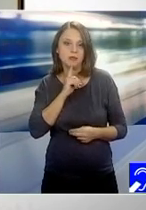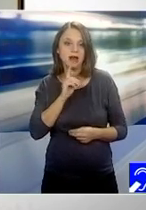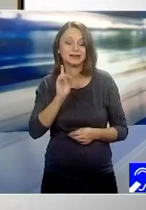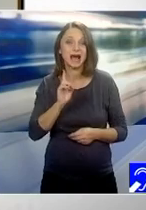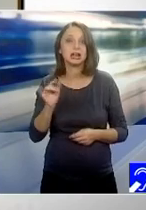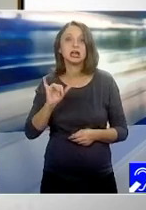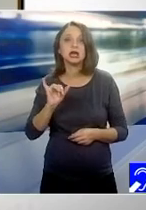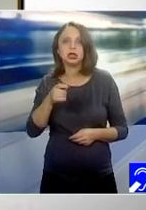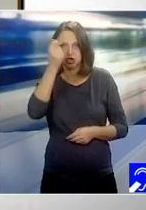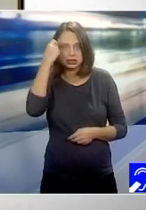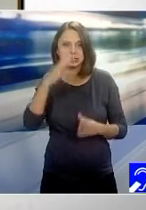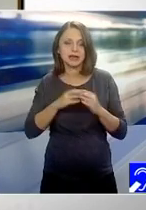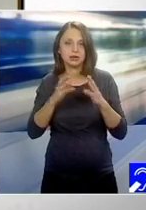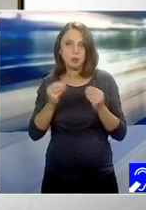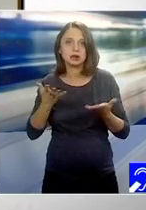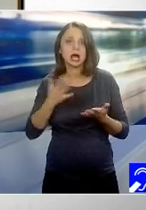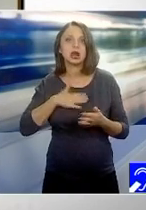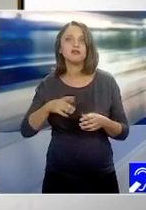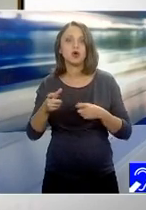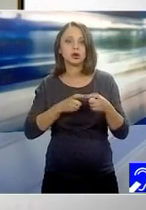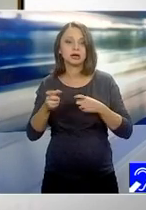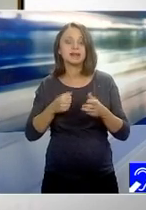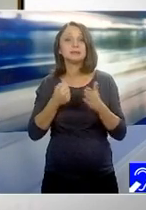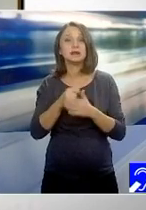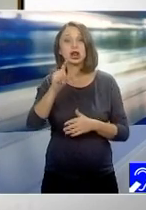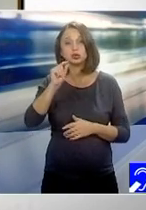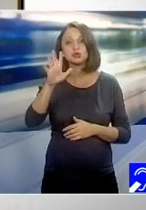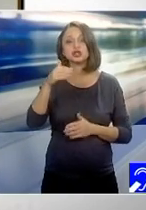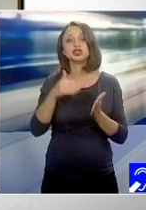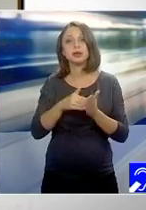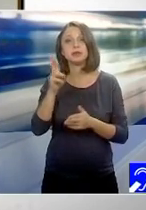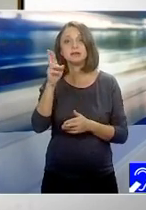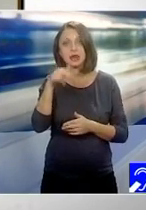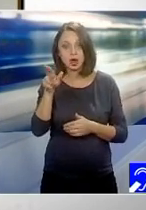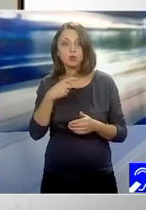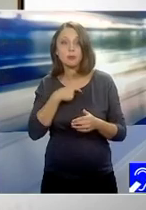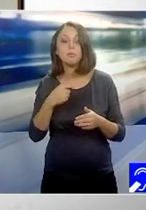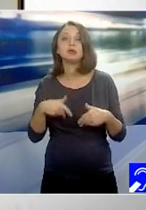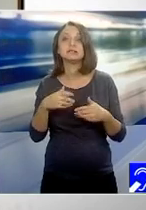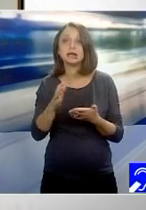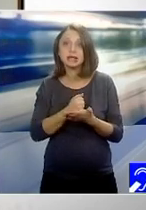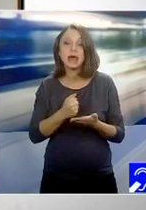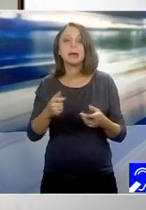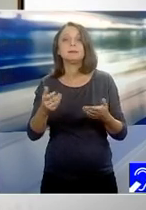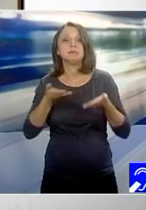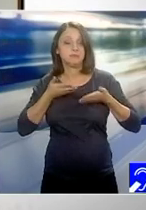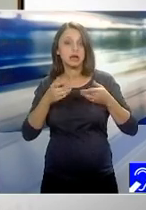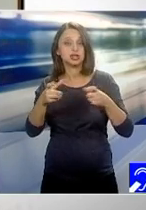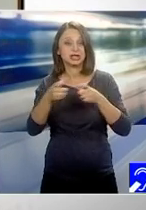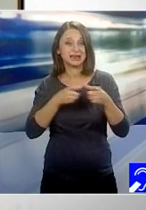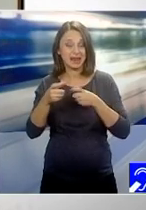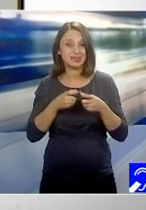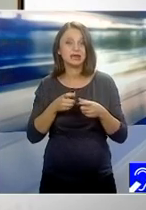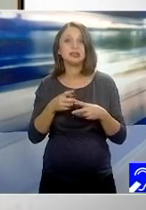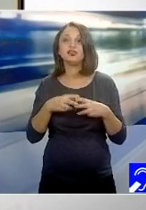aceste credite, să știe că până în 25.000 de euro se pot lua fără garanții, trebuie să mergeți la bancă cu